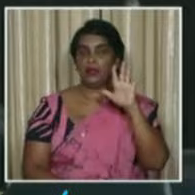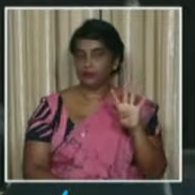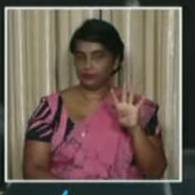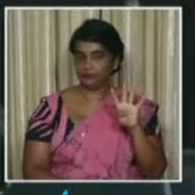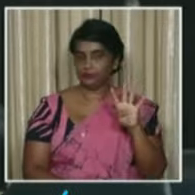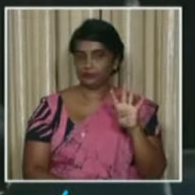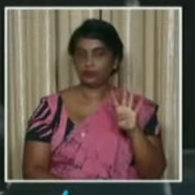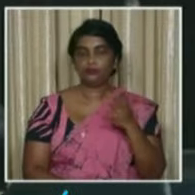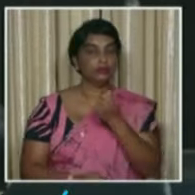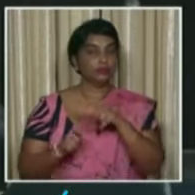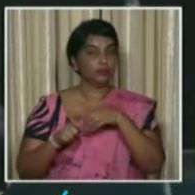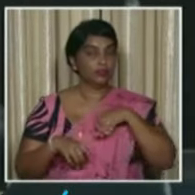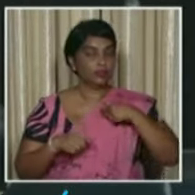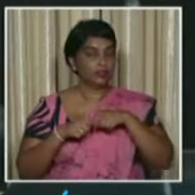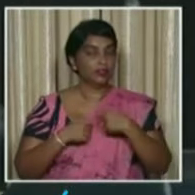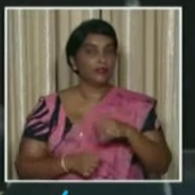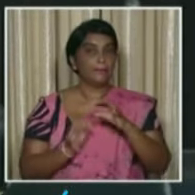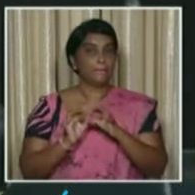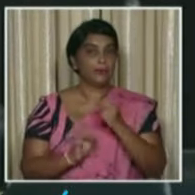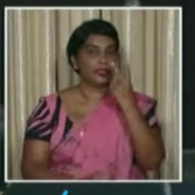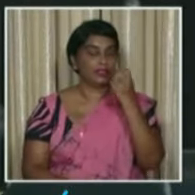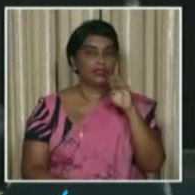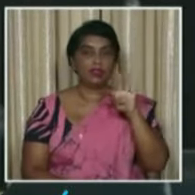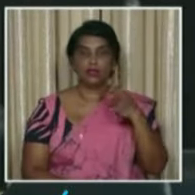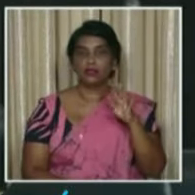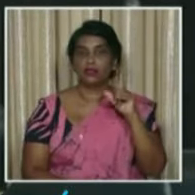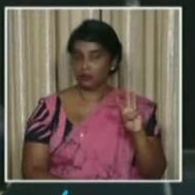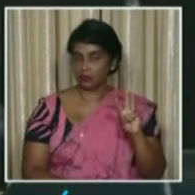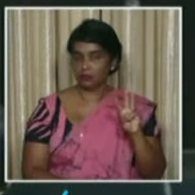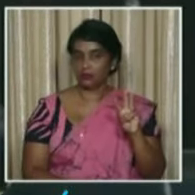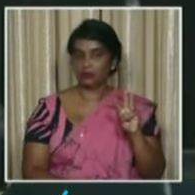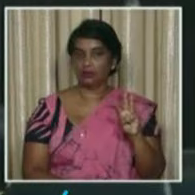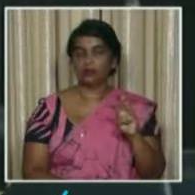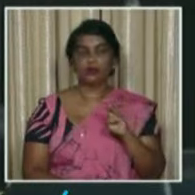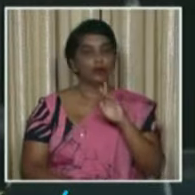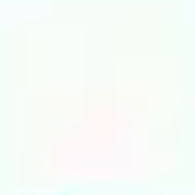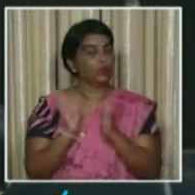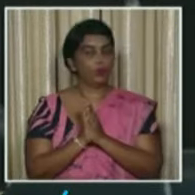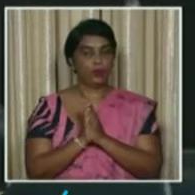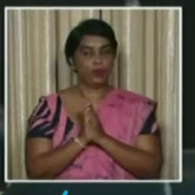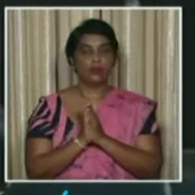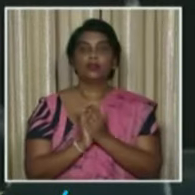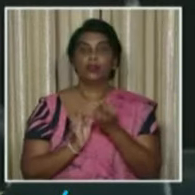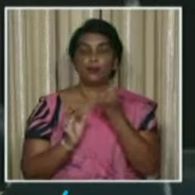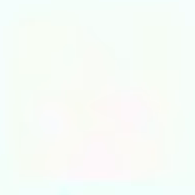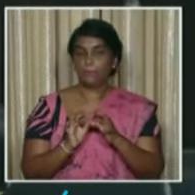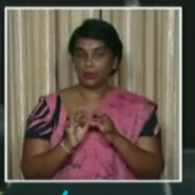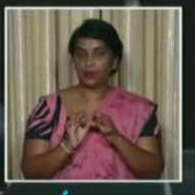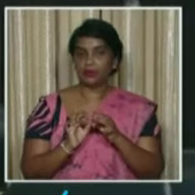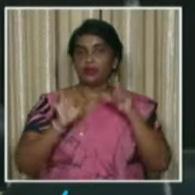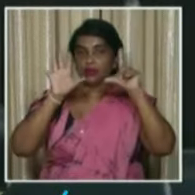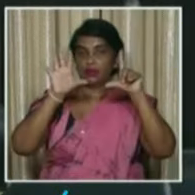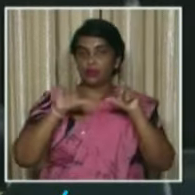5354 කුත් මූලධන වියදම් රුපියල් බිලියන 2473 කුත් හැටියට මුළු එකතුව රුපියල් බිලියන